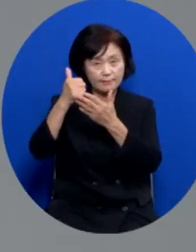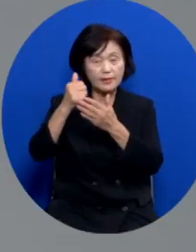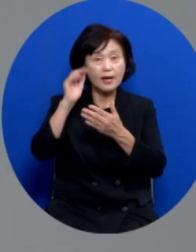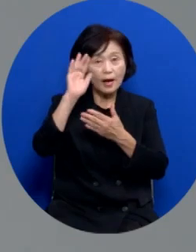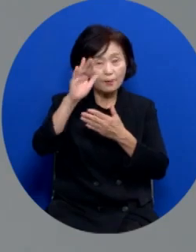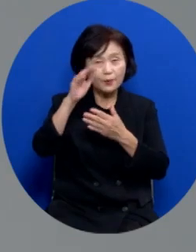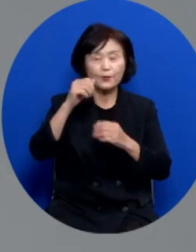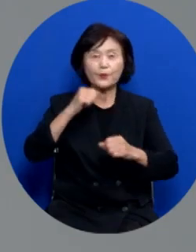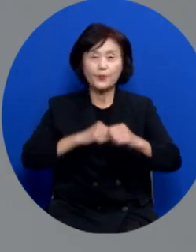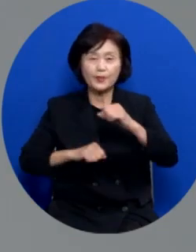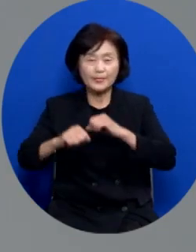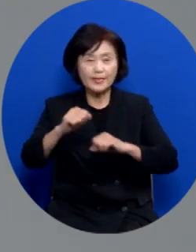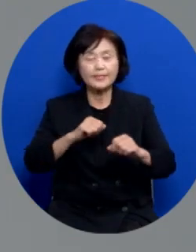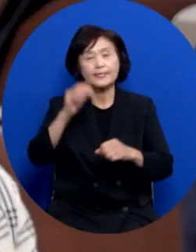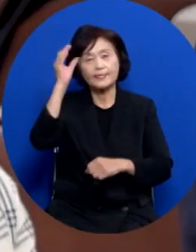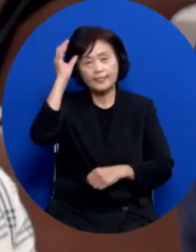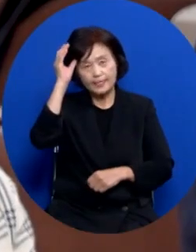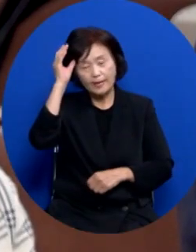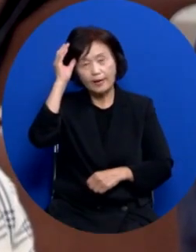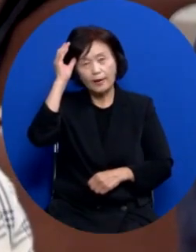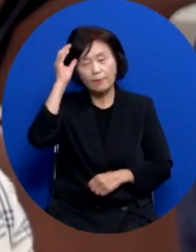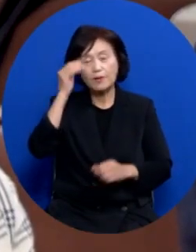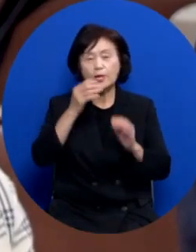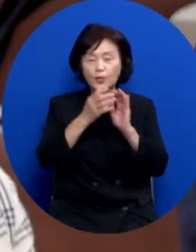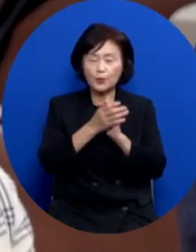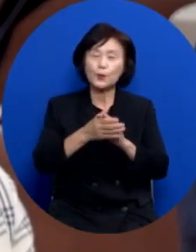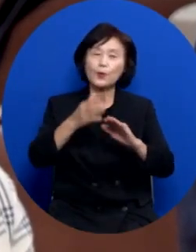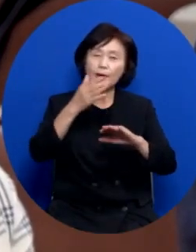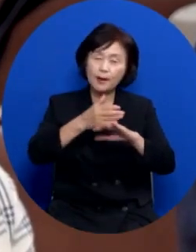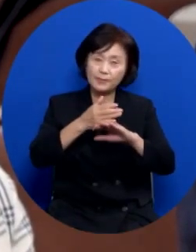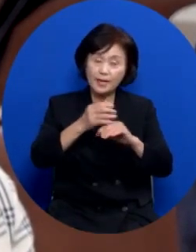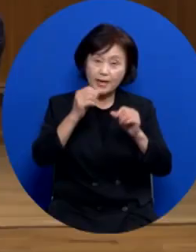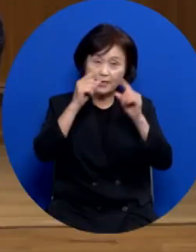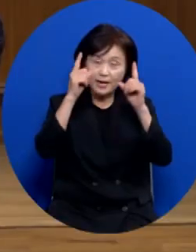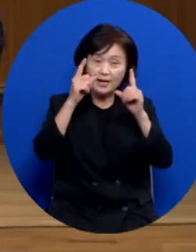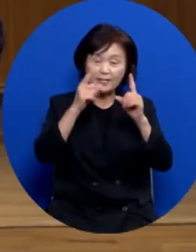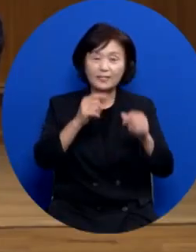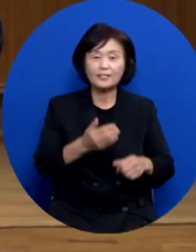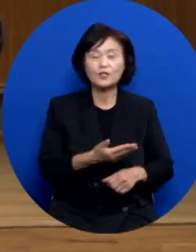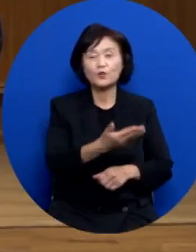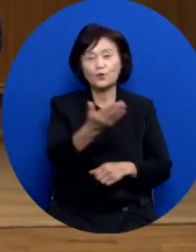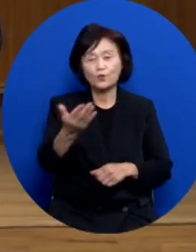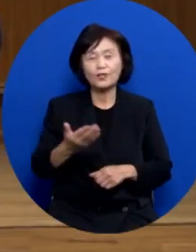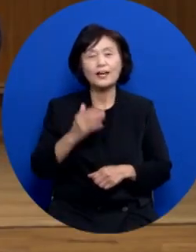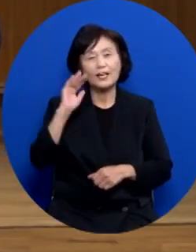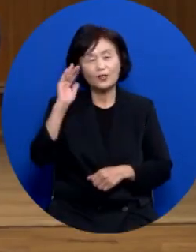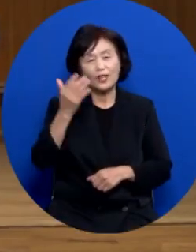앞으로도 역사하실 것을 기대하며 기도와 감사에 깨어 있는 공동체가 되겠다고 말했습니다